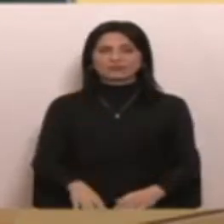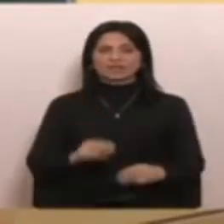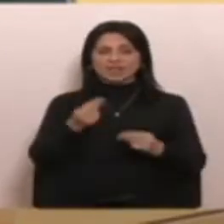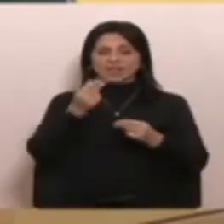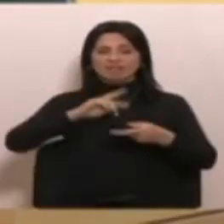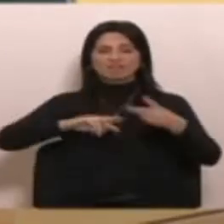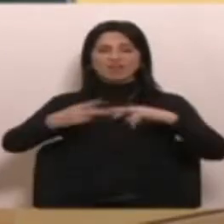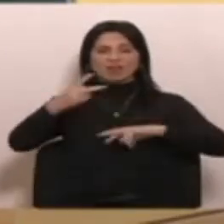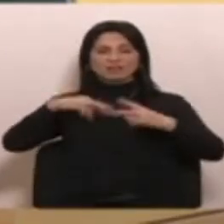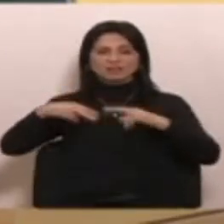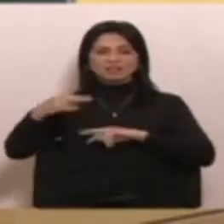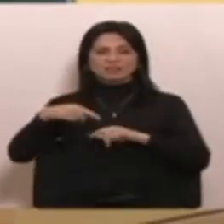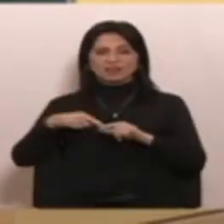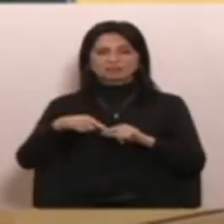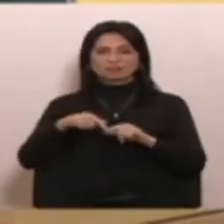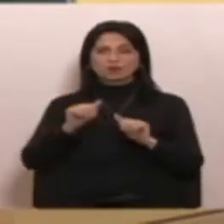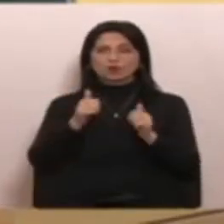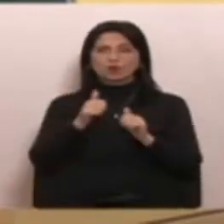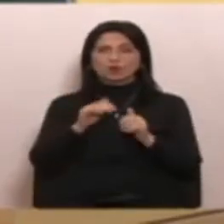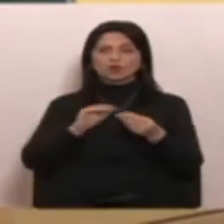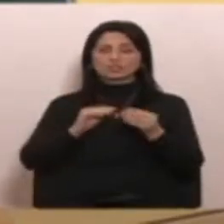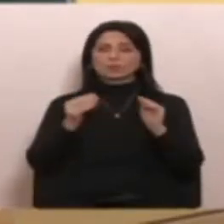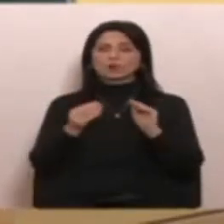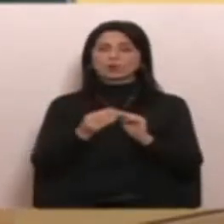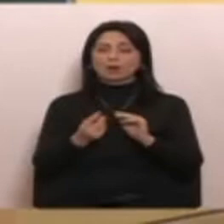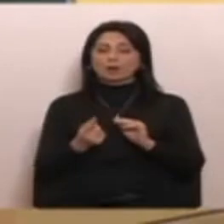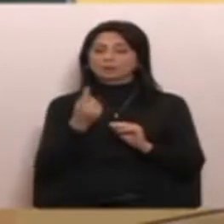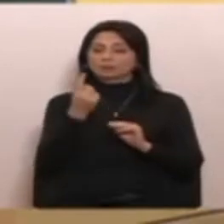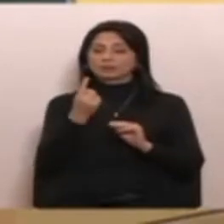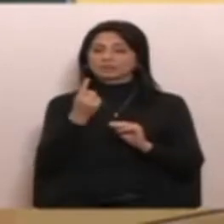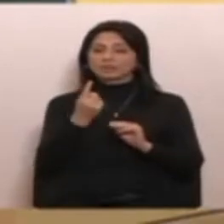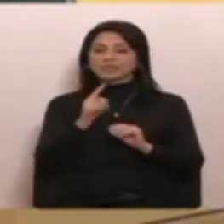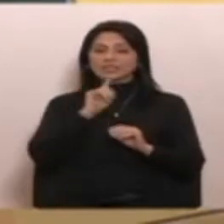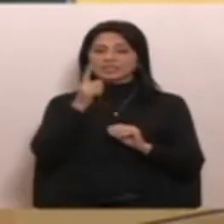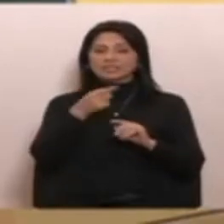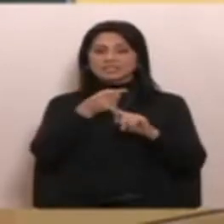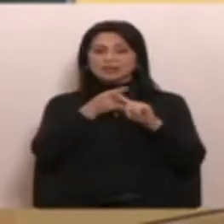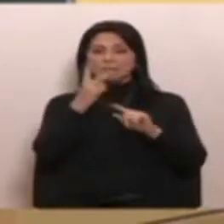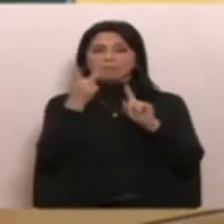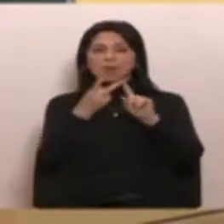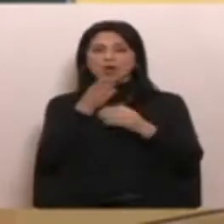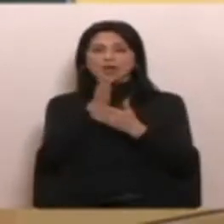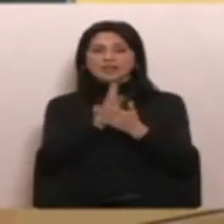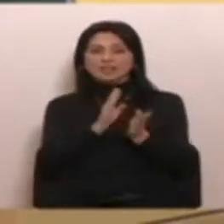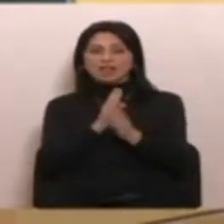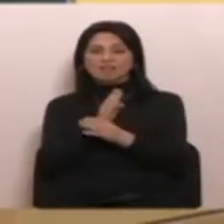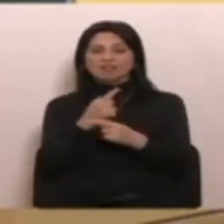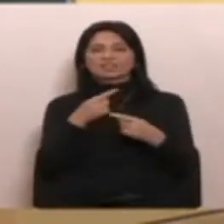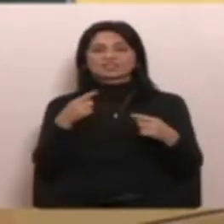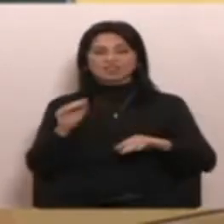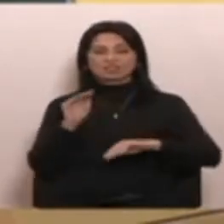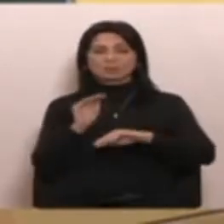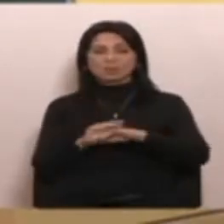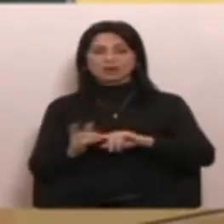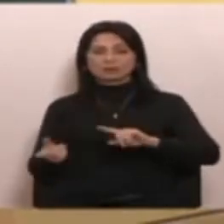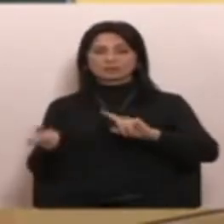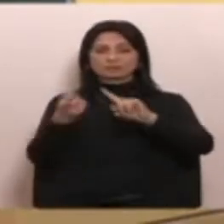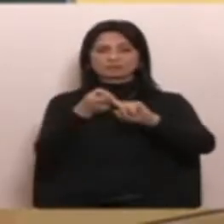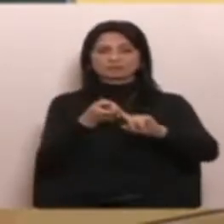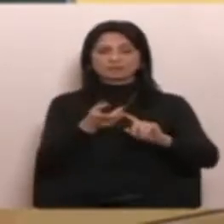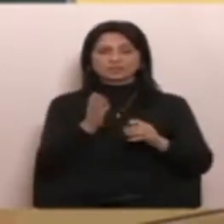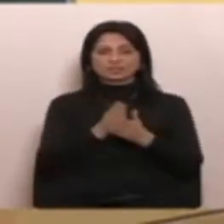ინფლაცია როგორც პრობლემა წარმოჩინდა წლის მეორე ნახევრიდან, ამაზე სხვადასხვა ფაქტორებმა